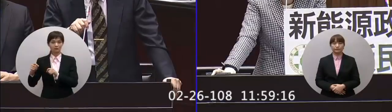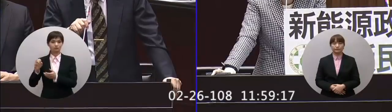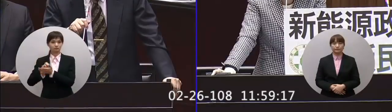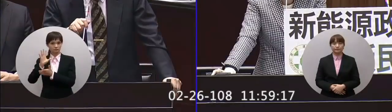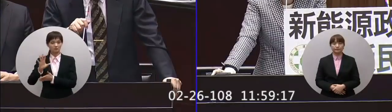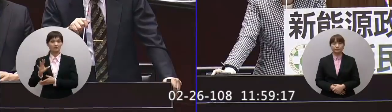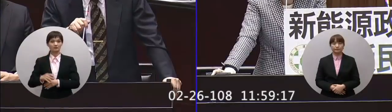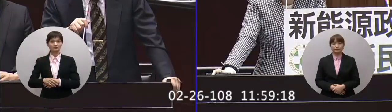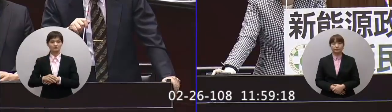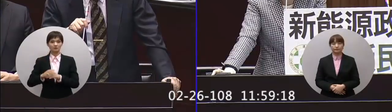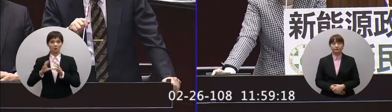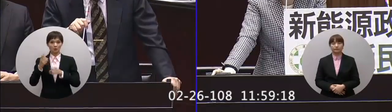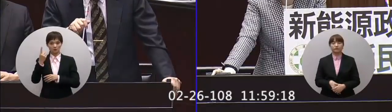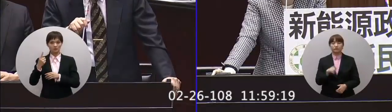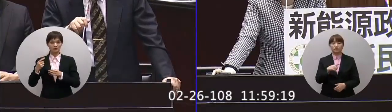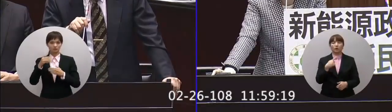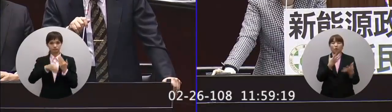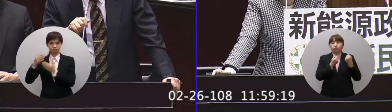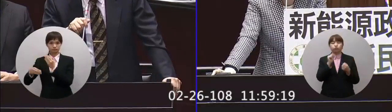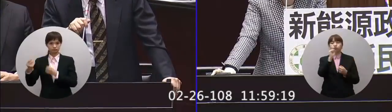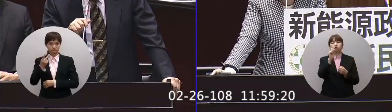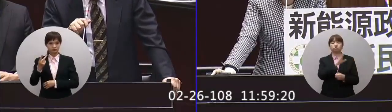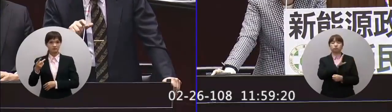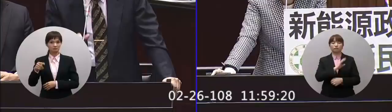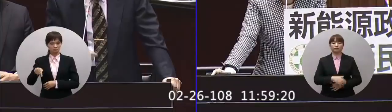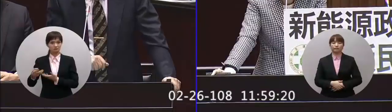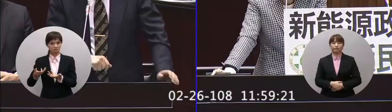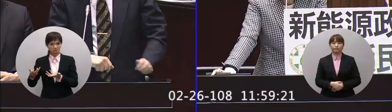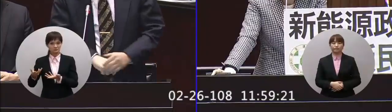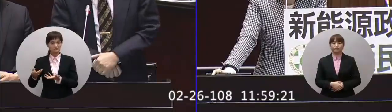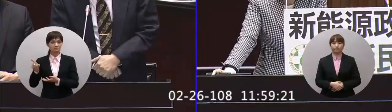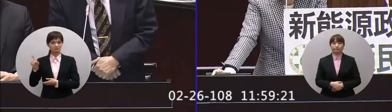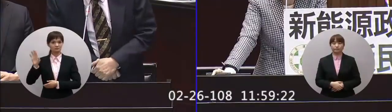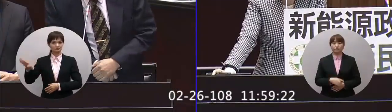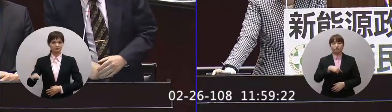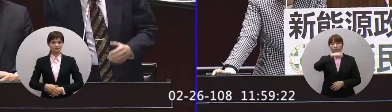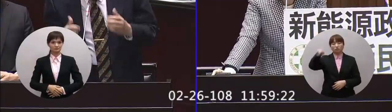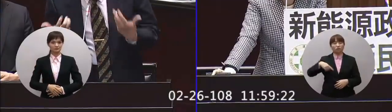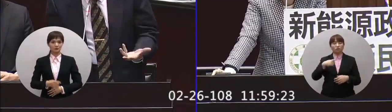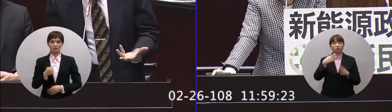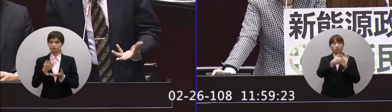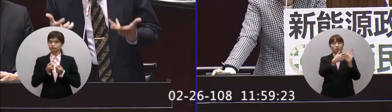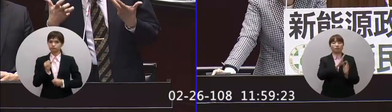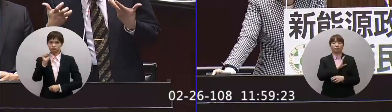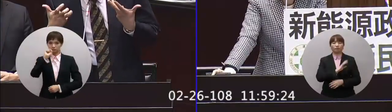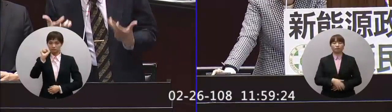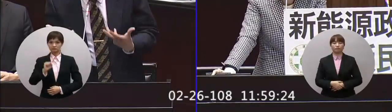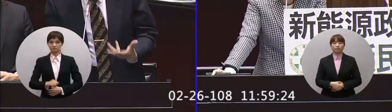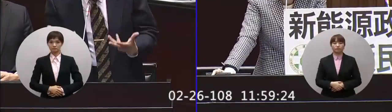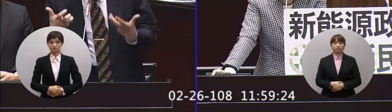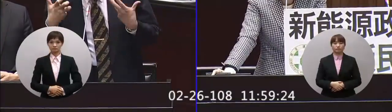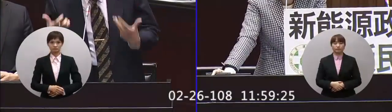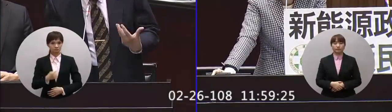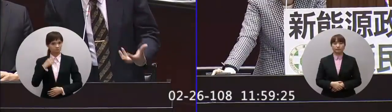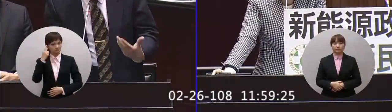的一国两制台湾方案， 那个我们也都不接受啊， 箭在弦上的， 大家都不接受、啊。 不接受，当然我们不接受，所以我们必